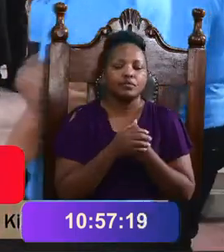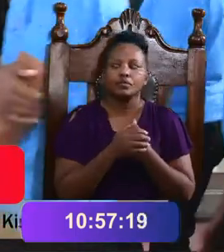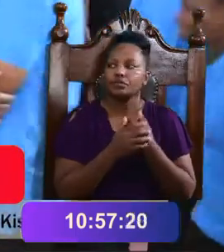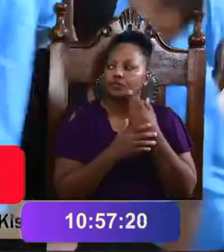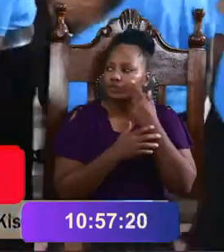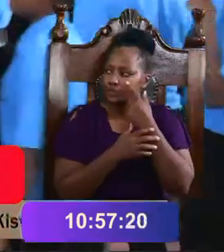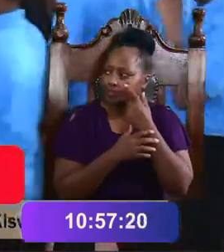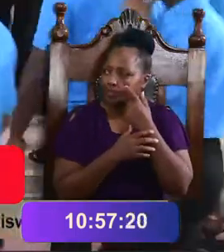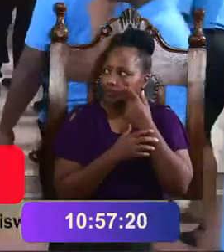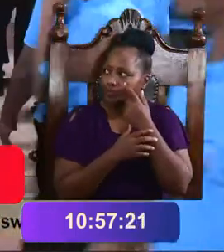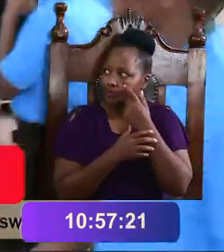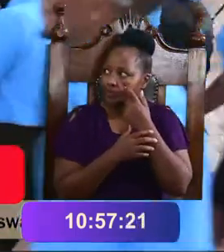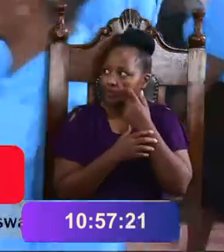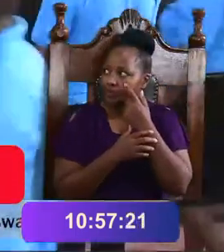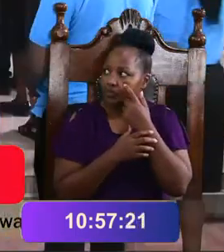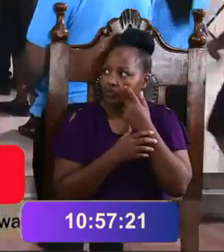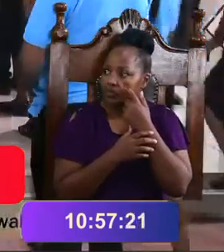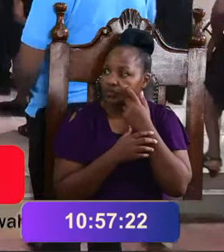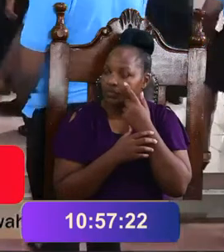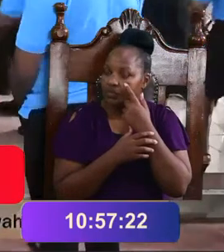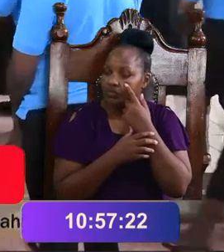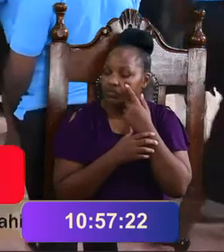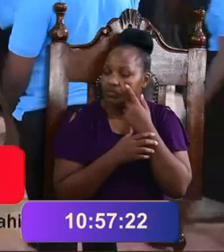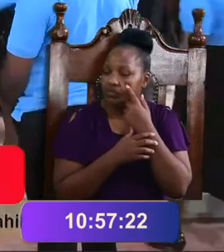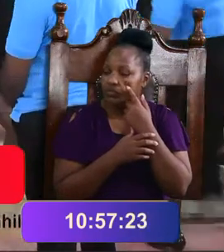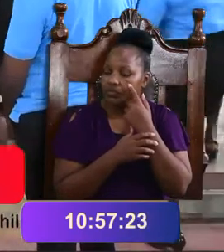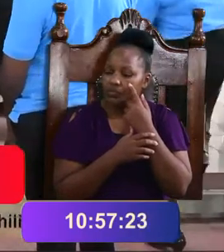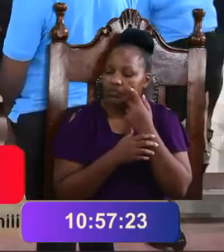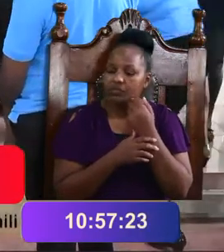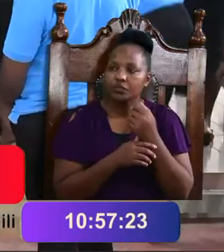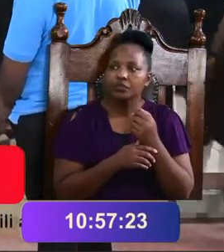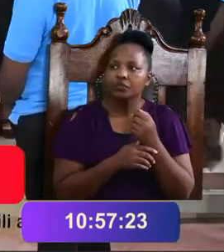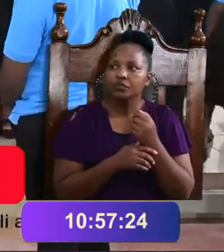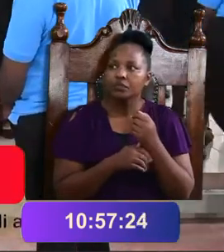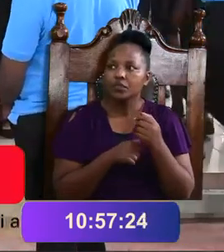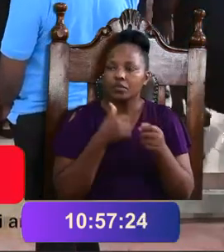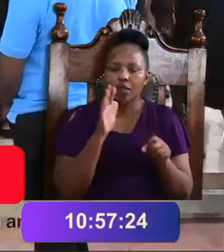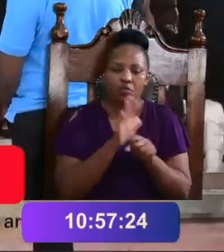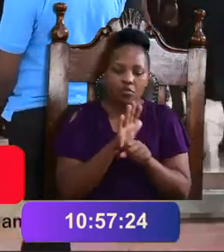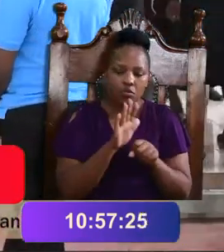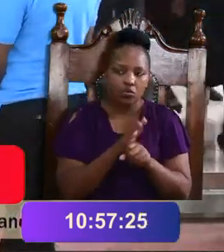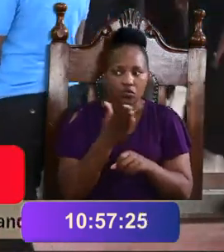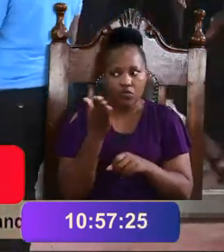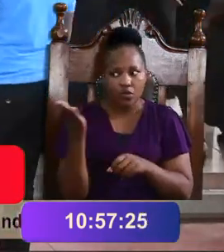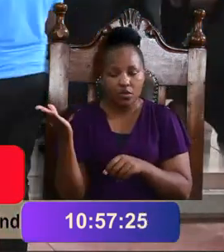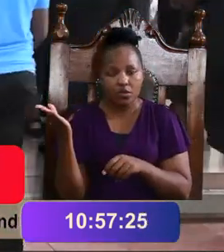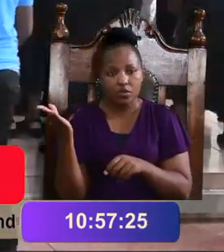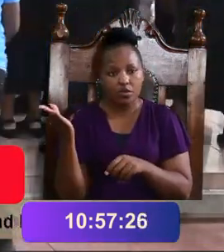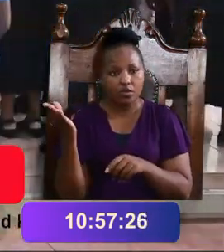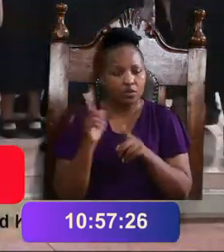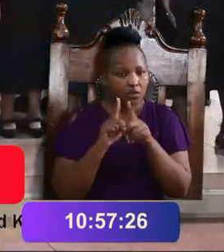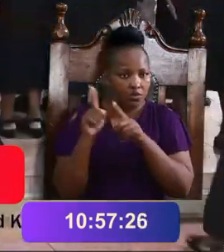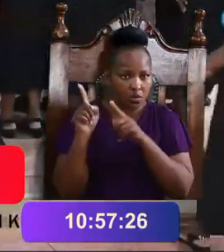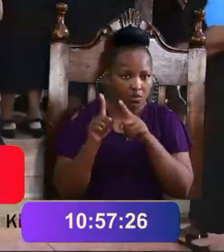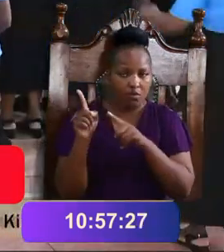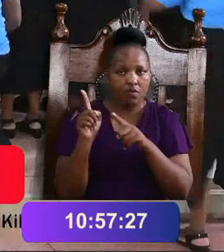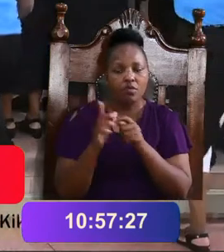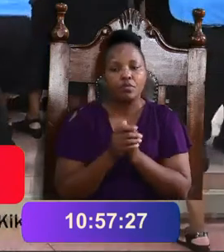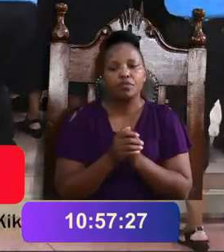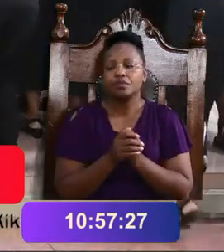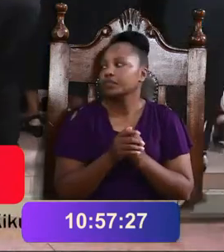part of the Kiswahili kwaya itaachwa, lakini wengi tunaenda. Kwa hivyo